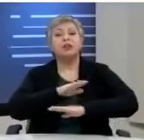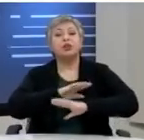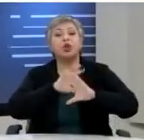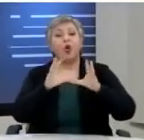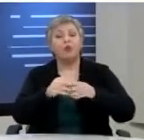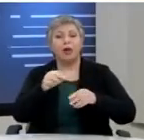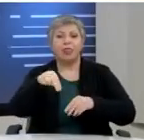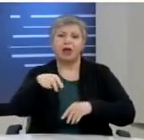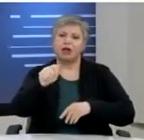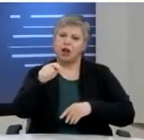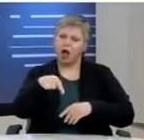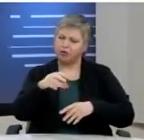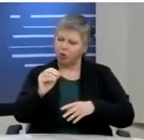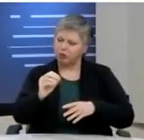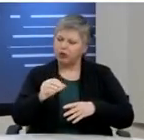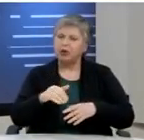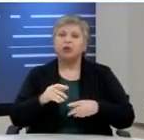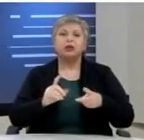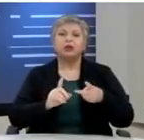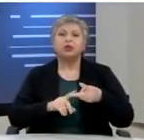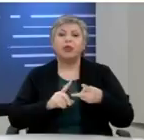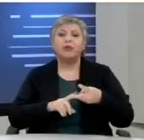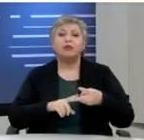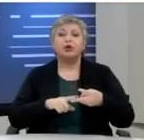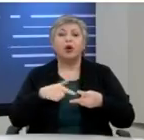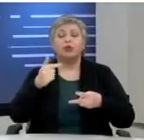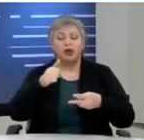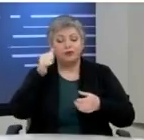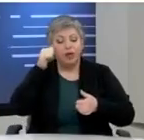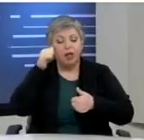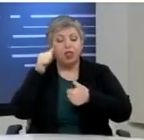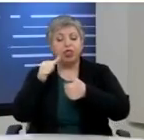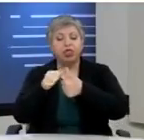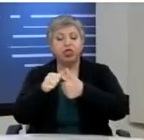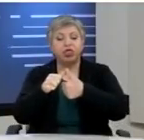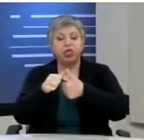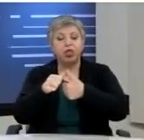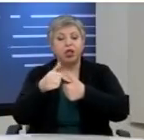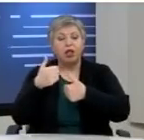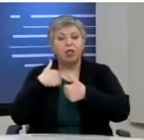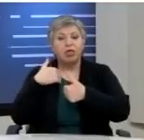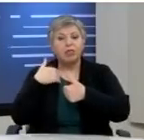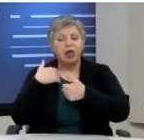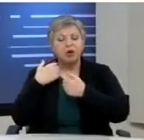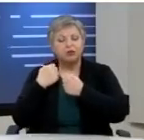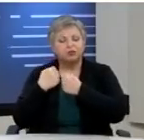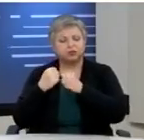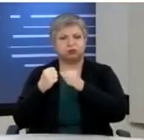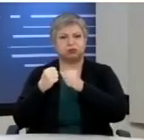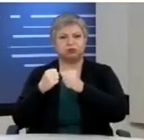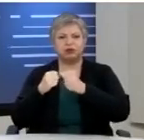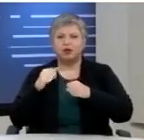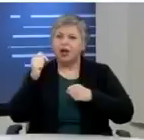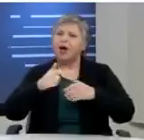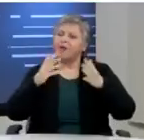Εντάξει, το ΝΑΤΟ να το δεχθώ ως ένα λόγο, να διαφωνεί κανείς. Αν και εκεί ήθελα να θέσω ένα